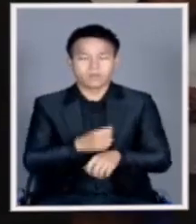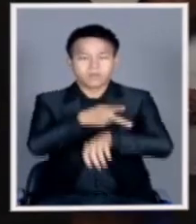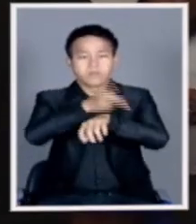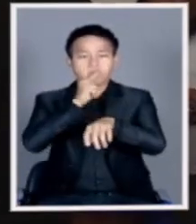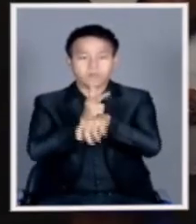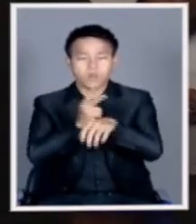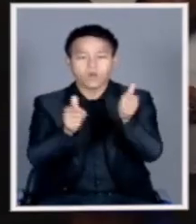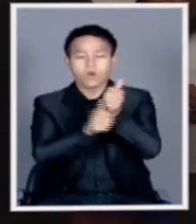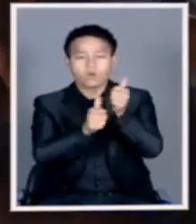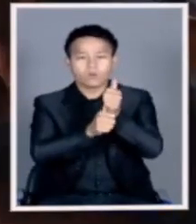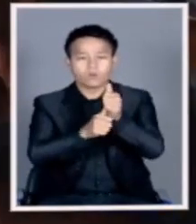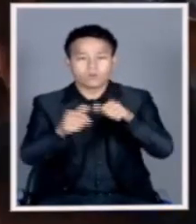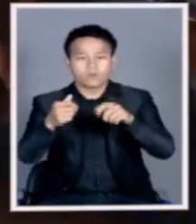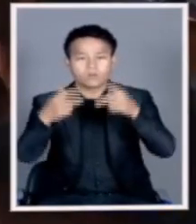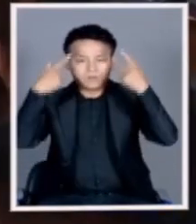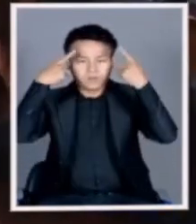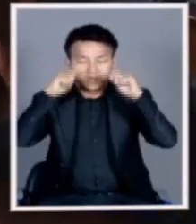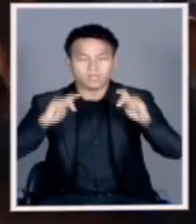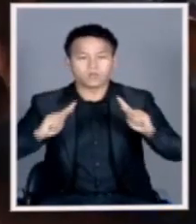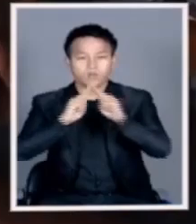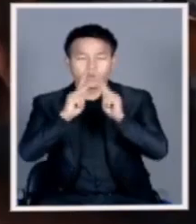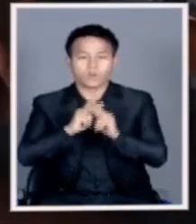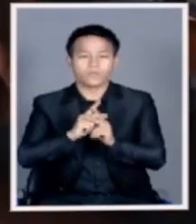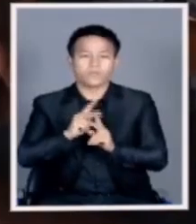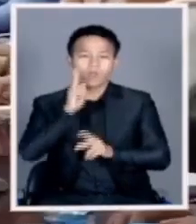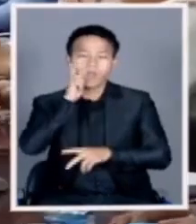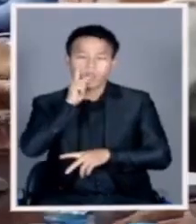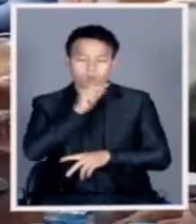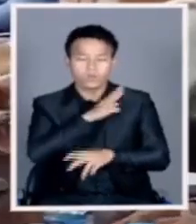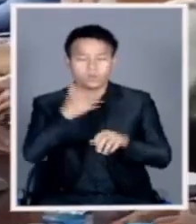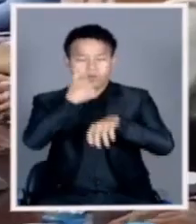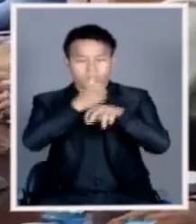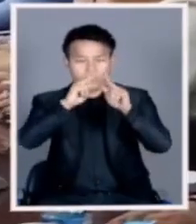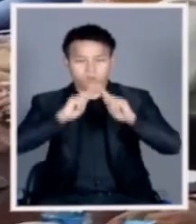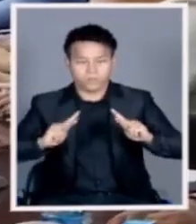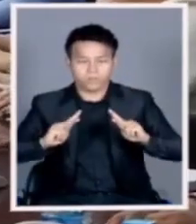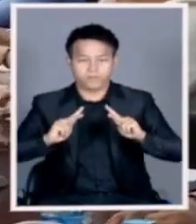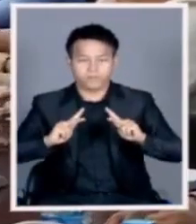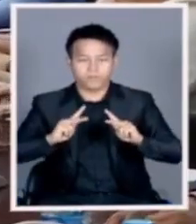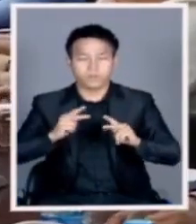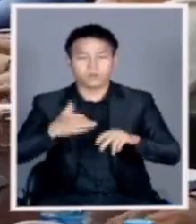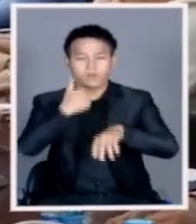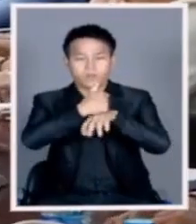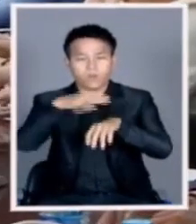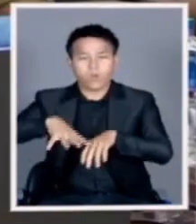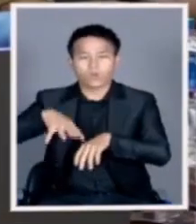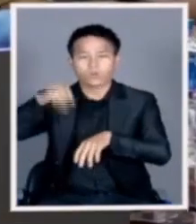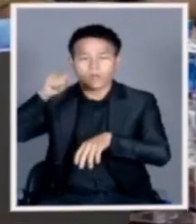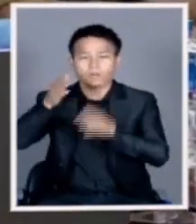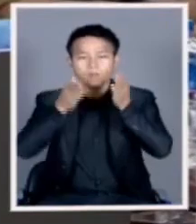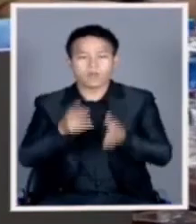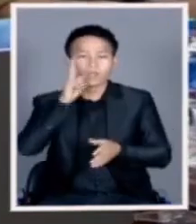วงศ์รองรัฐมนตรีกระทรวงแถลงข่าววัฒนธรรมและท่องเที่ยวมีบรรดาหัวหน้ากรมหัวหน้าองค์การสื่อมวลชนและนักข่าวสื่อมวลช